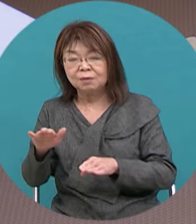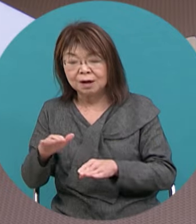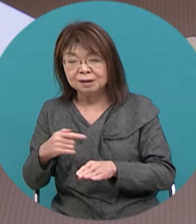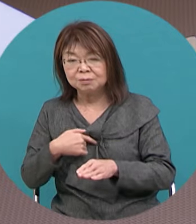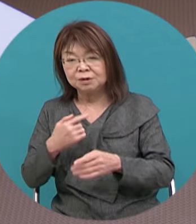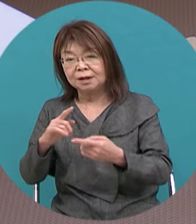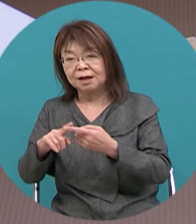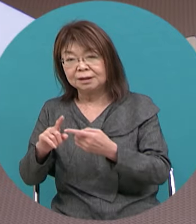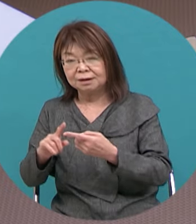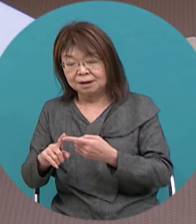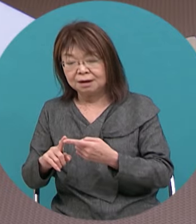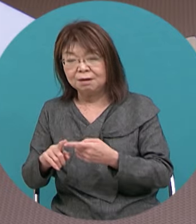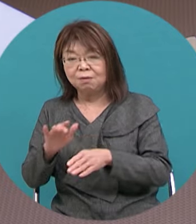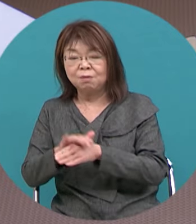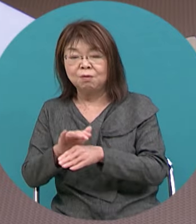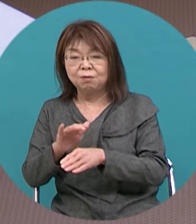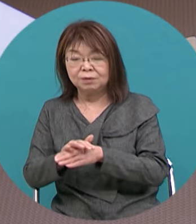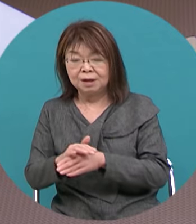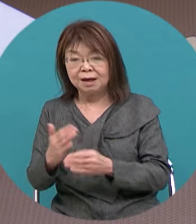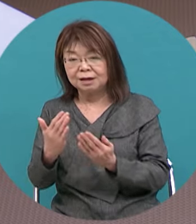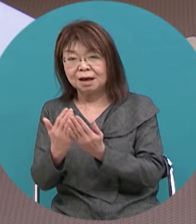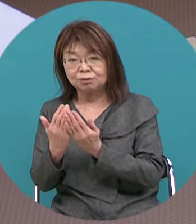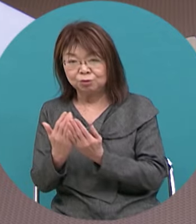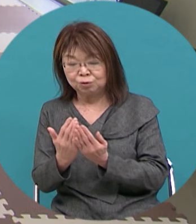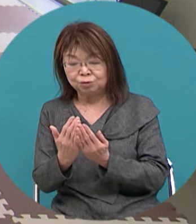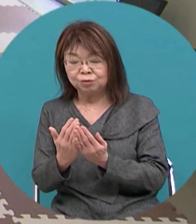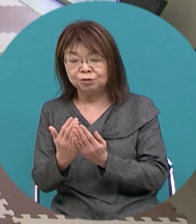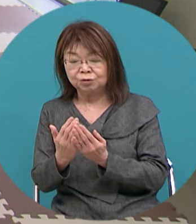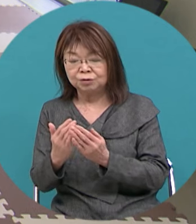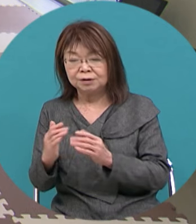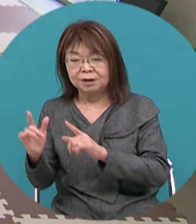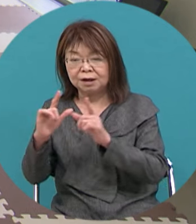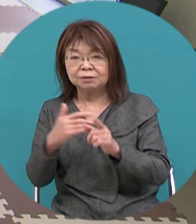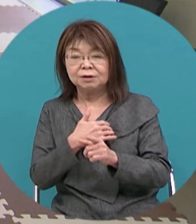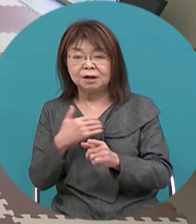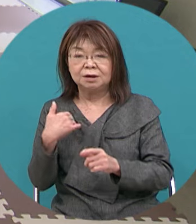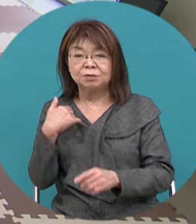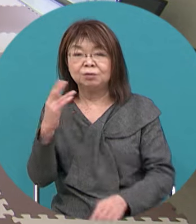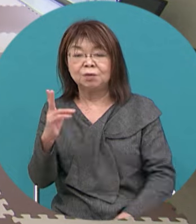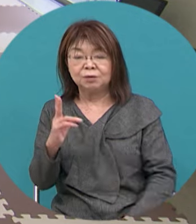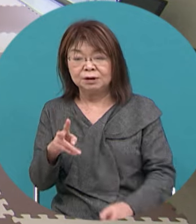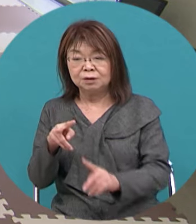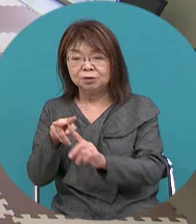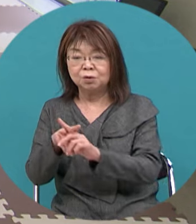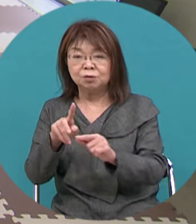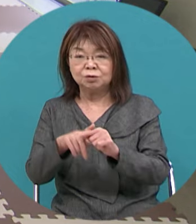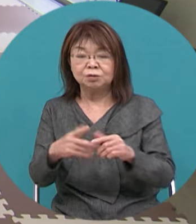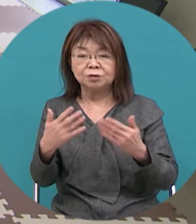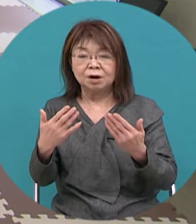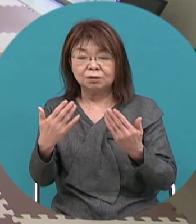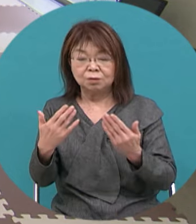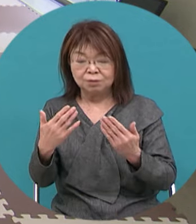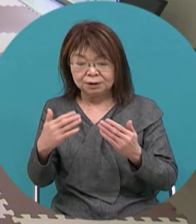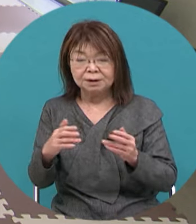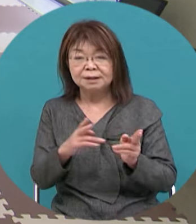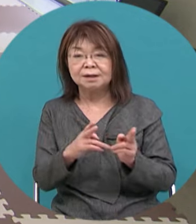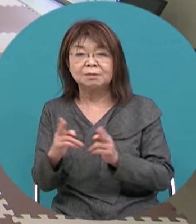ースで学習や生活できる環境を小中学校の校内に整備します。